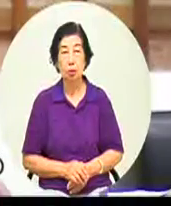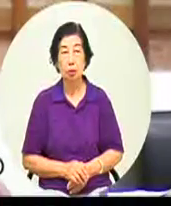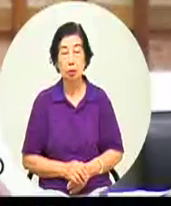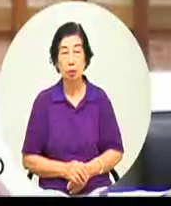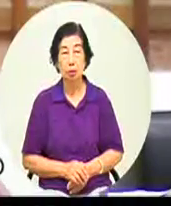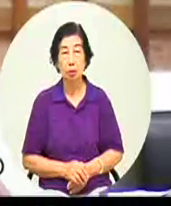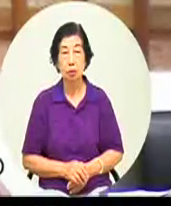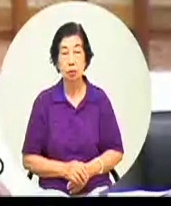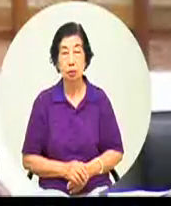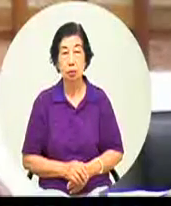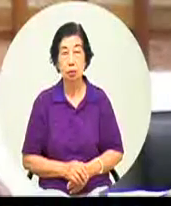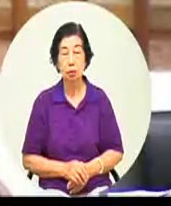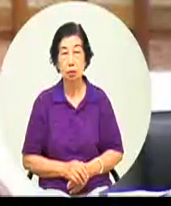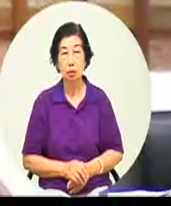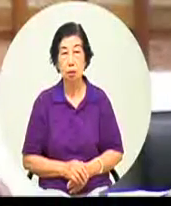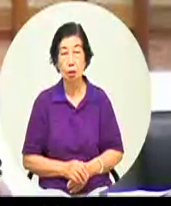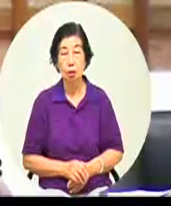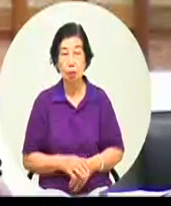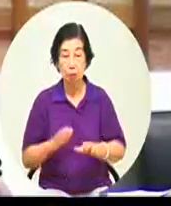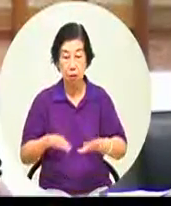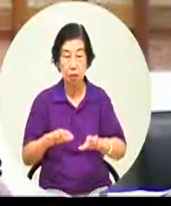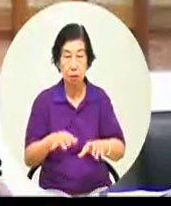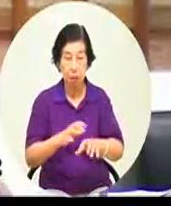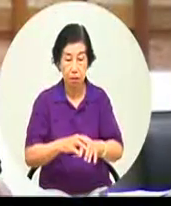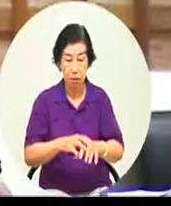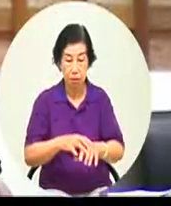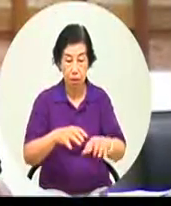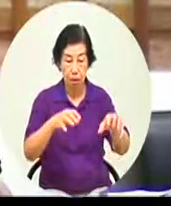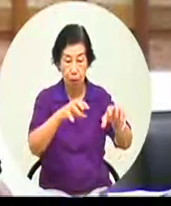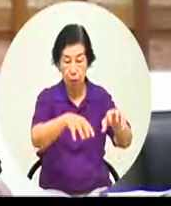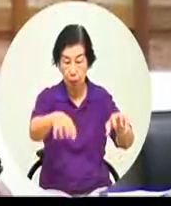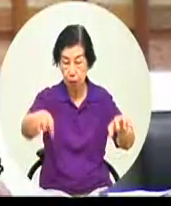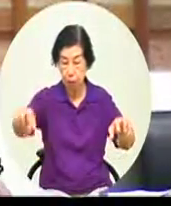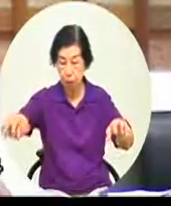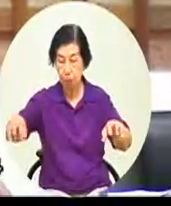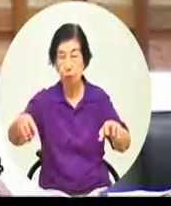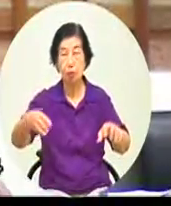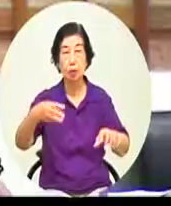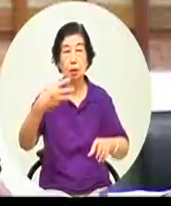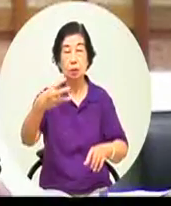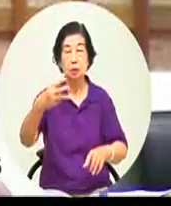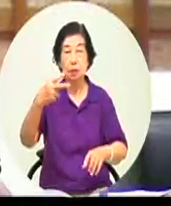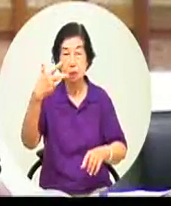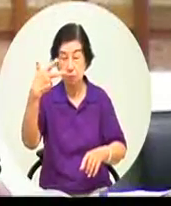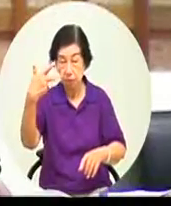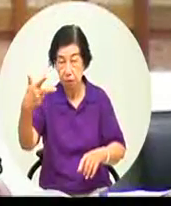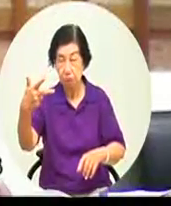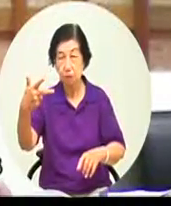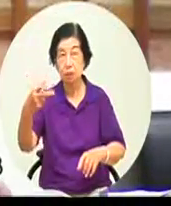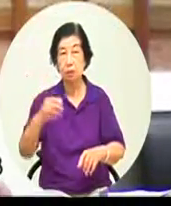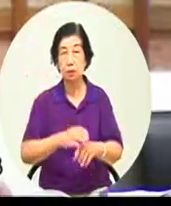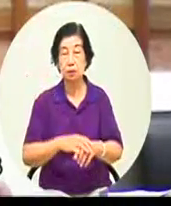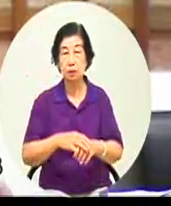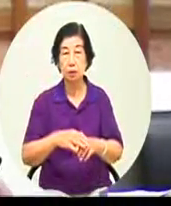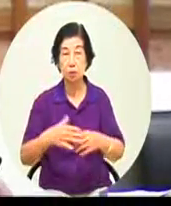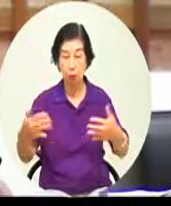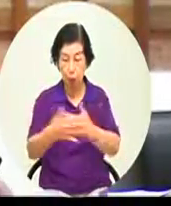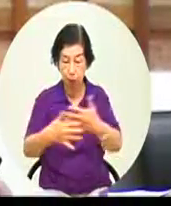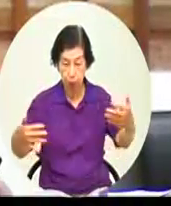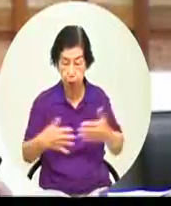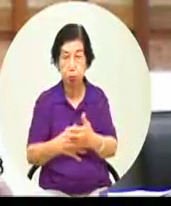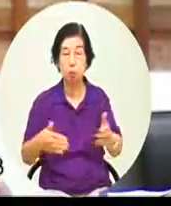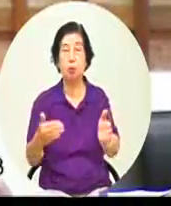个37站全部通车，我们一年的营运成本，我们的搭坐人